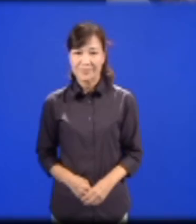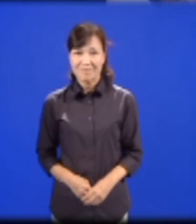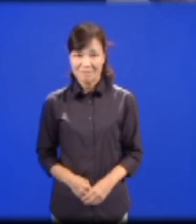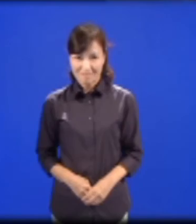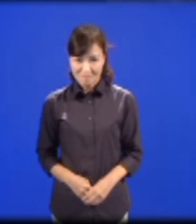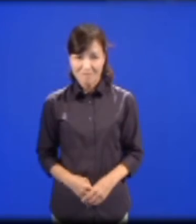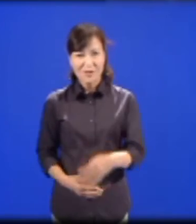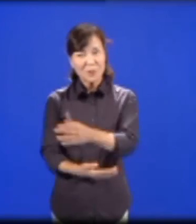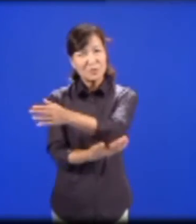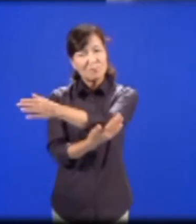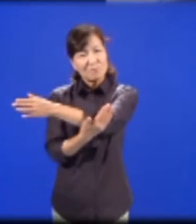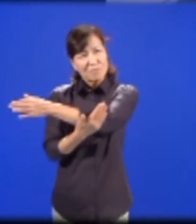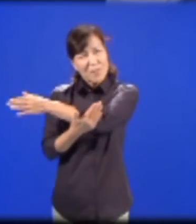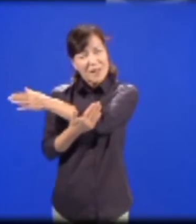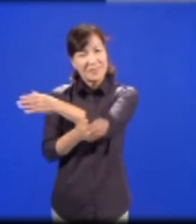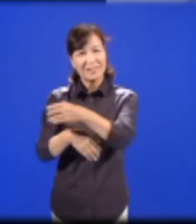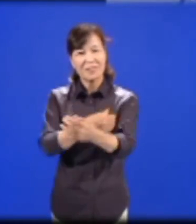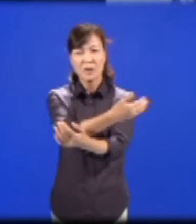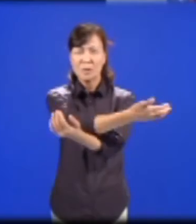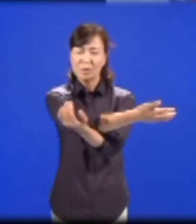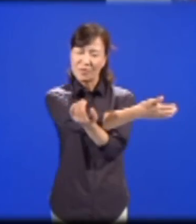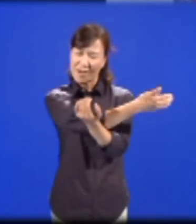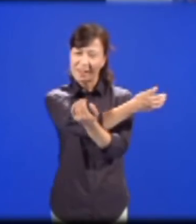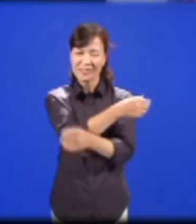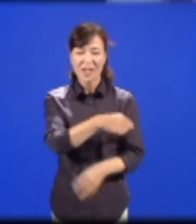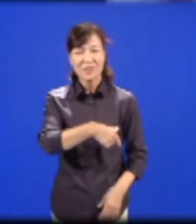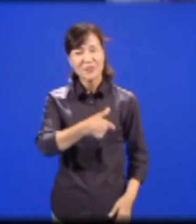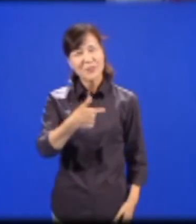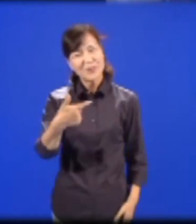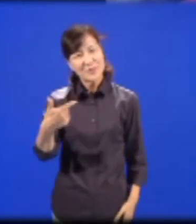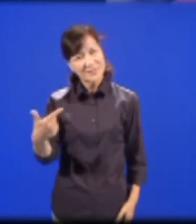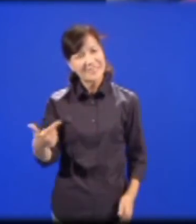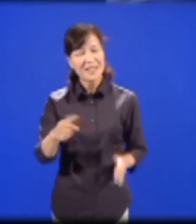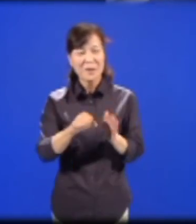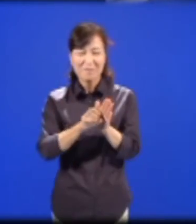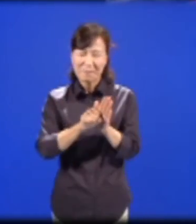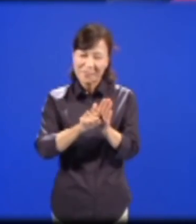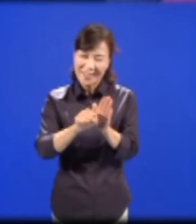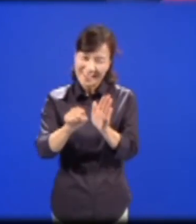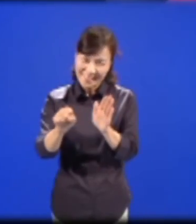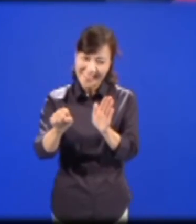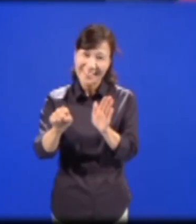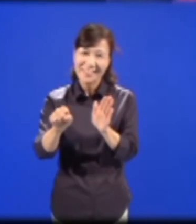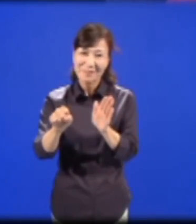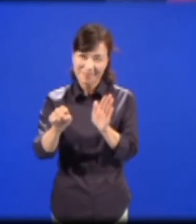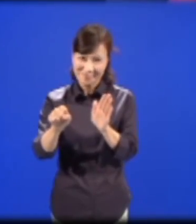簡単なストレッチやけど、じっくりやると結構体に効くわ。